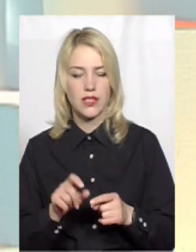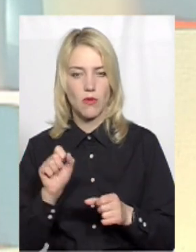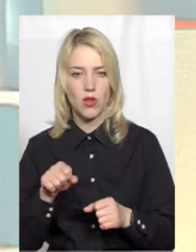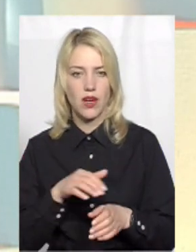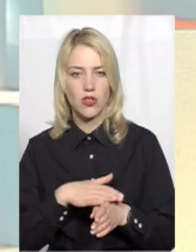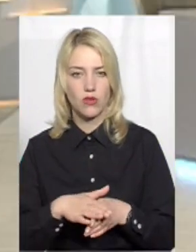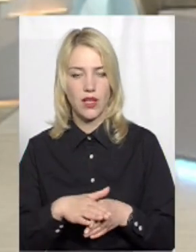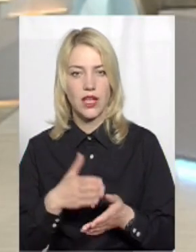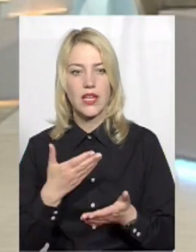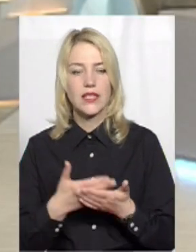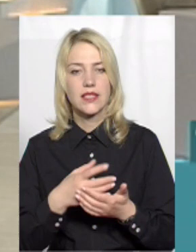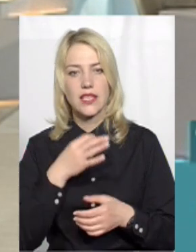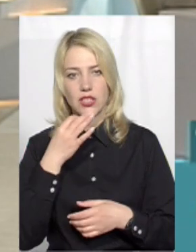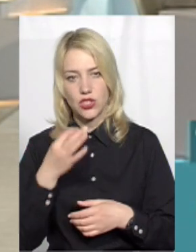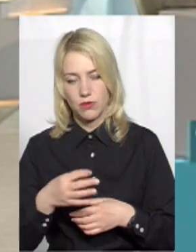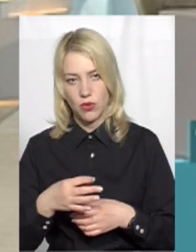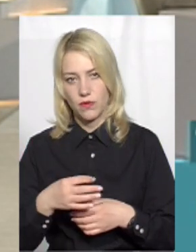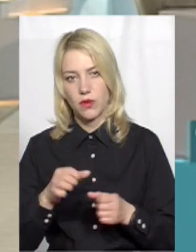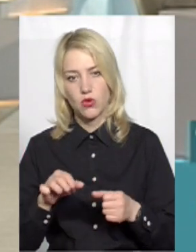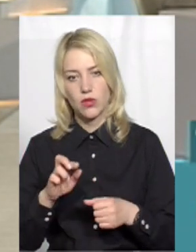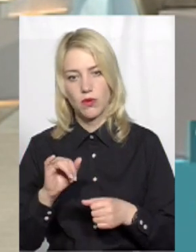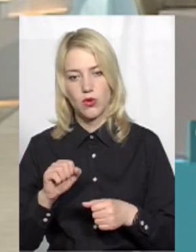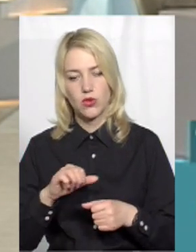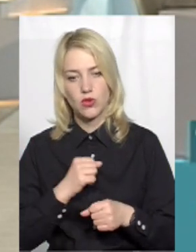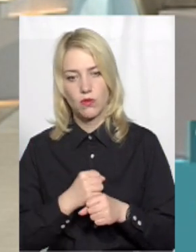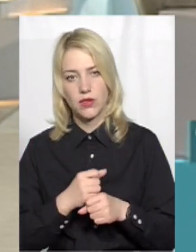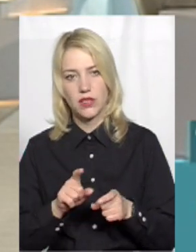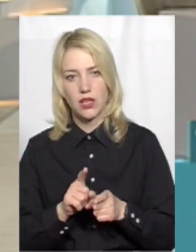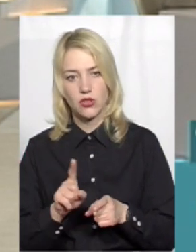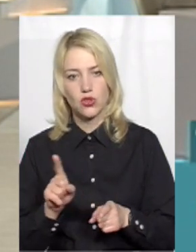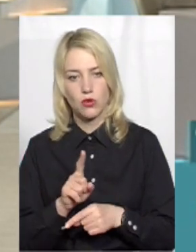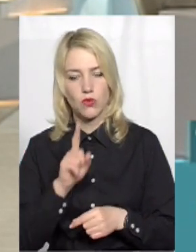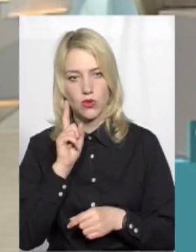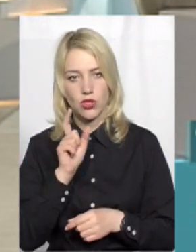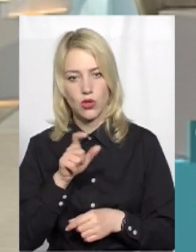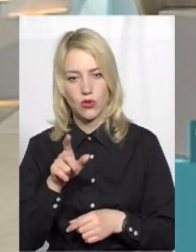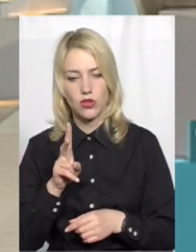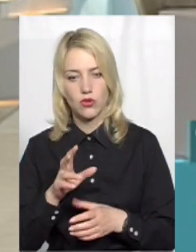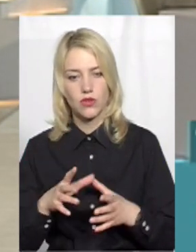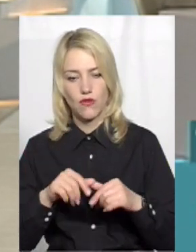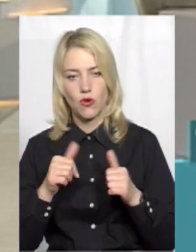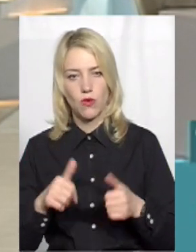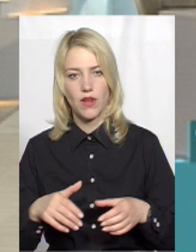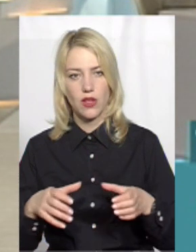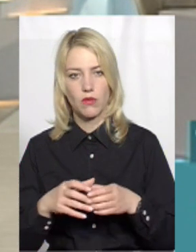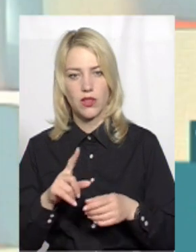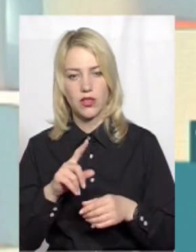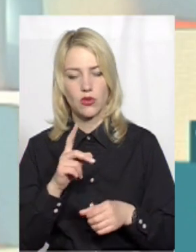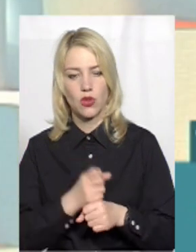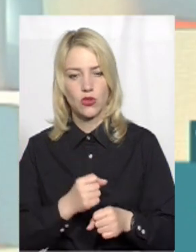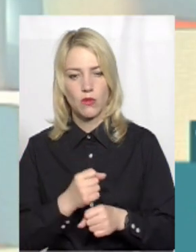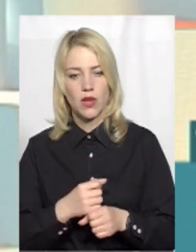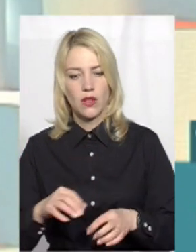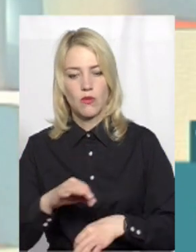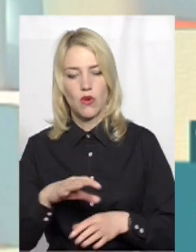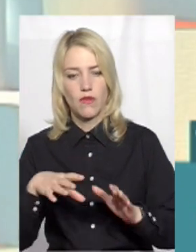реалізувати. Скажімо, можна було би зробити так, щоб, наприклад, молоді люди якісь формували команди і розробляли проекти